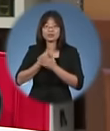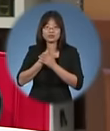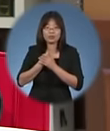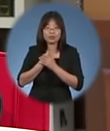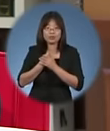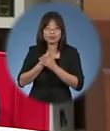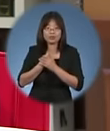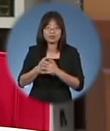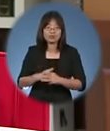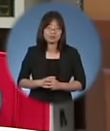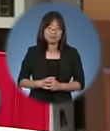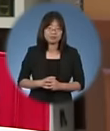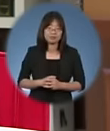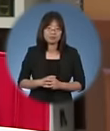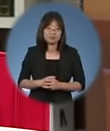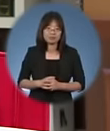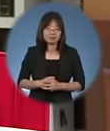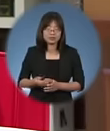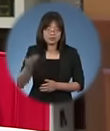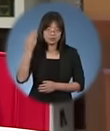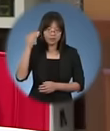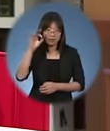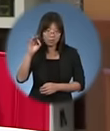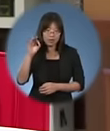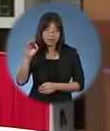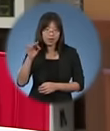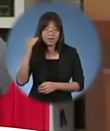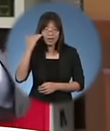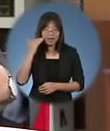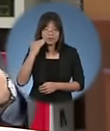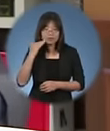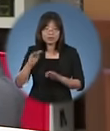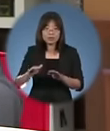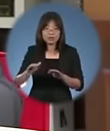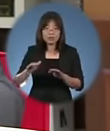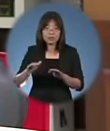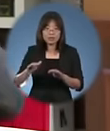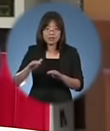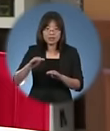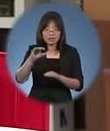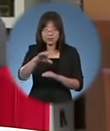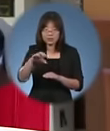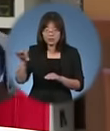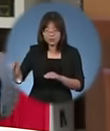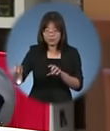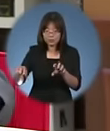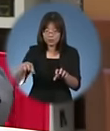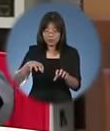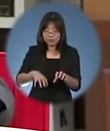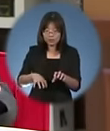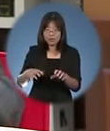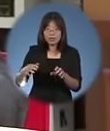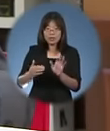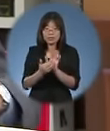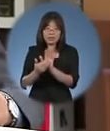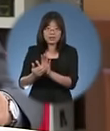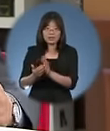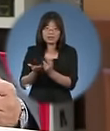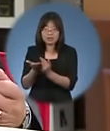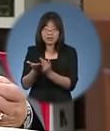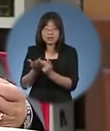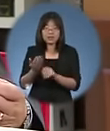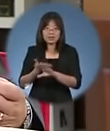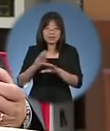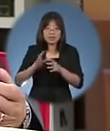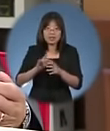짐작이 갑니다. 예. 예. 그 당시만 하더라도 대한민국은 사면이 막힌 섬이었죠. 예. 북한 막혔죠. 해외에 나가려면 여권